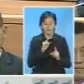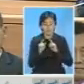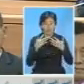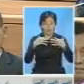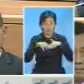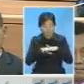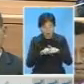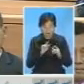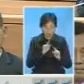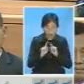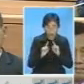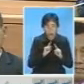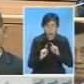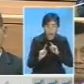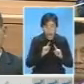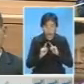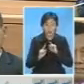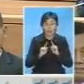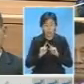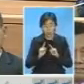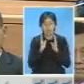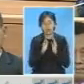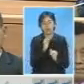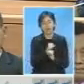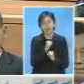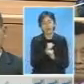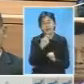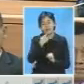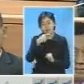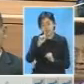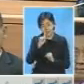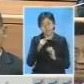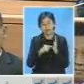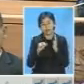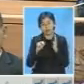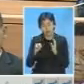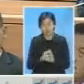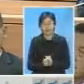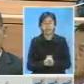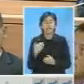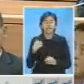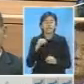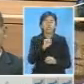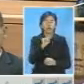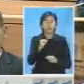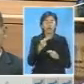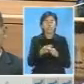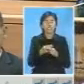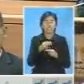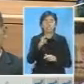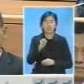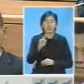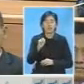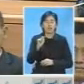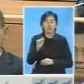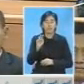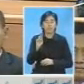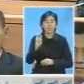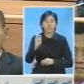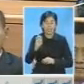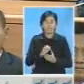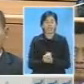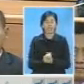ได้ไปพูดคุยกับเจ้าหน้าที่ทางปากเกร็ดโดยมีท่านสสมนตรีขออนุญาตที่เอ่ยนามครับท่านสสเฮงของ